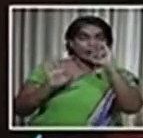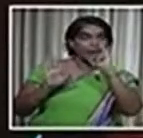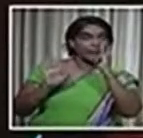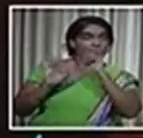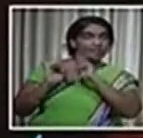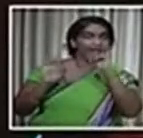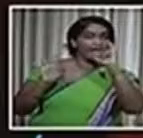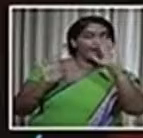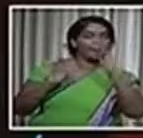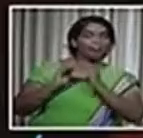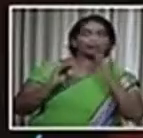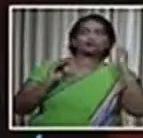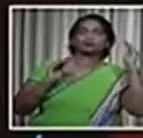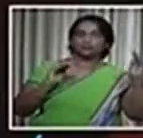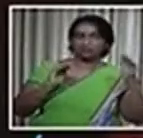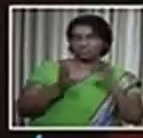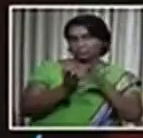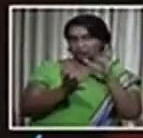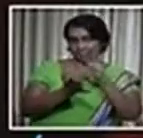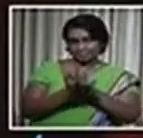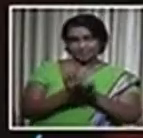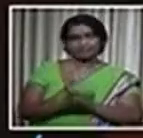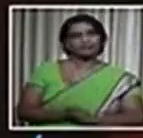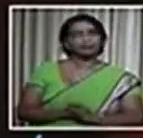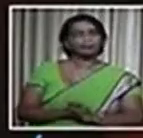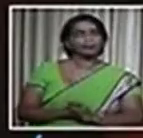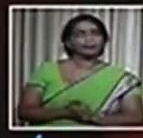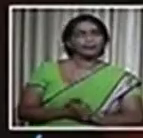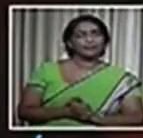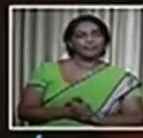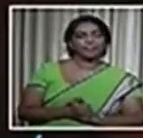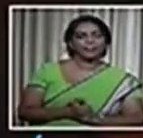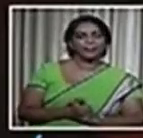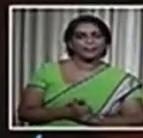දක්වා දීර්ඝ වීමට යෝජනා කරනවා.